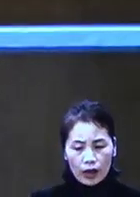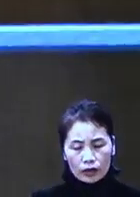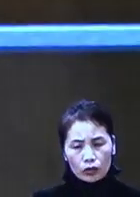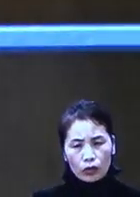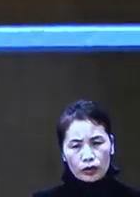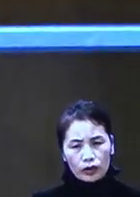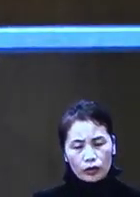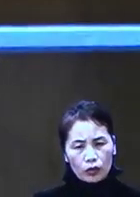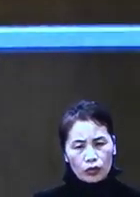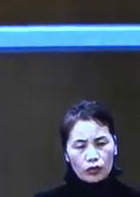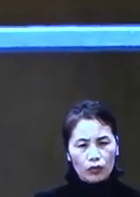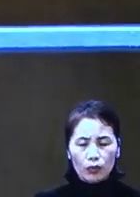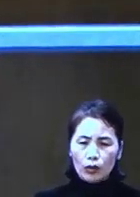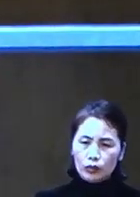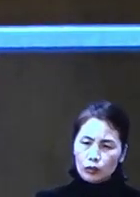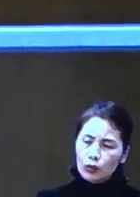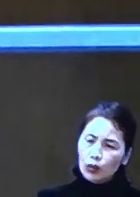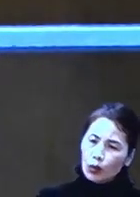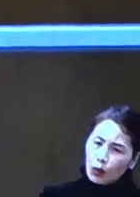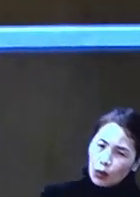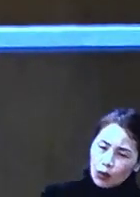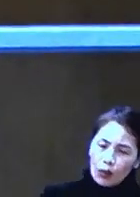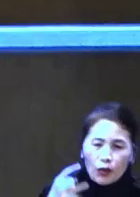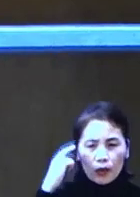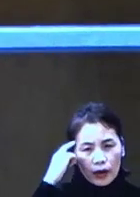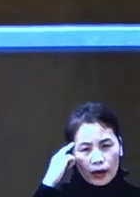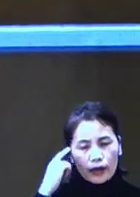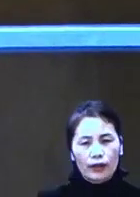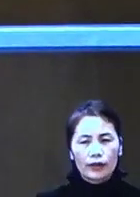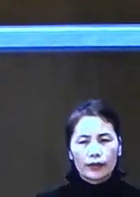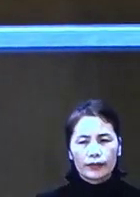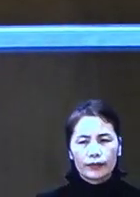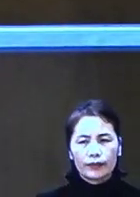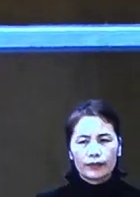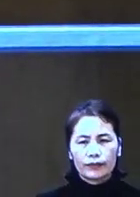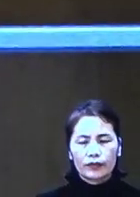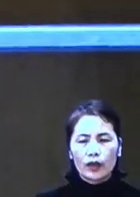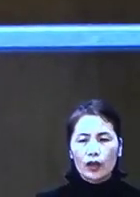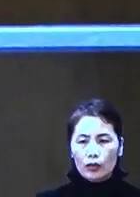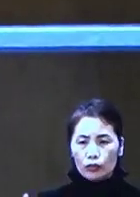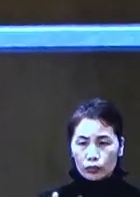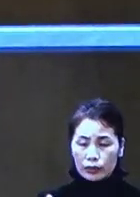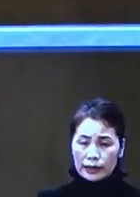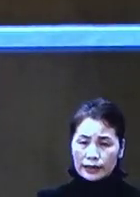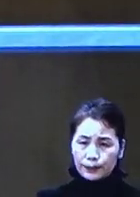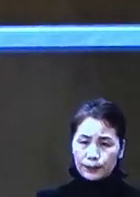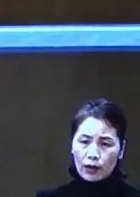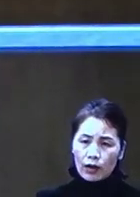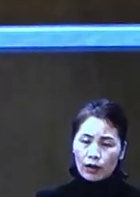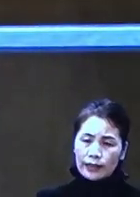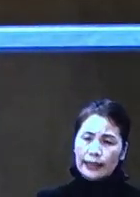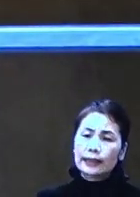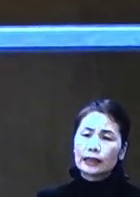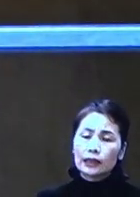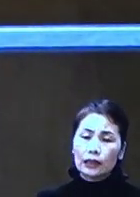하는 것입니까? 경기도지사도 제안했던 북부특별자치도와 메가시티